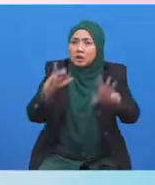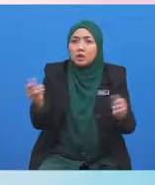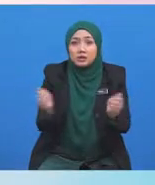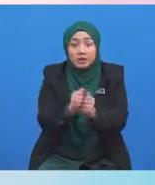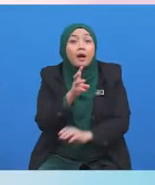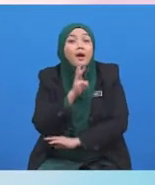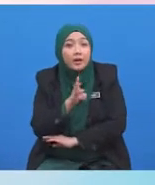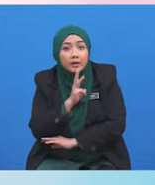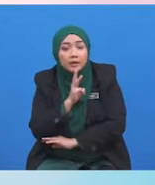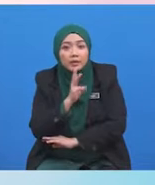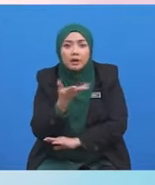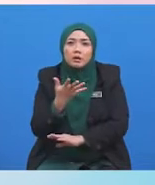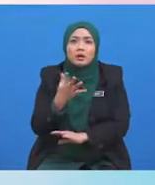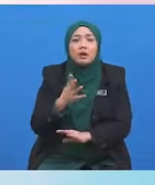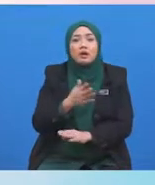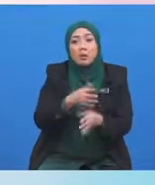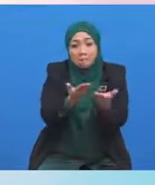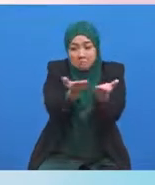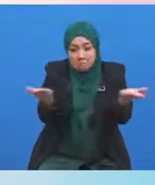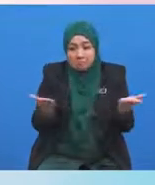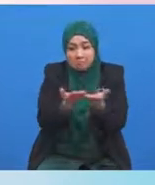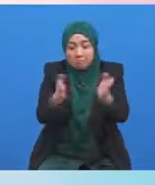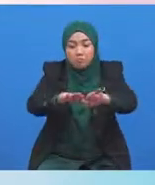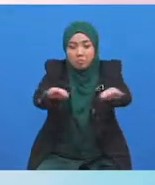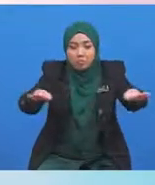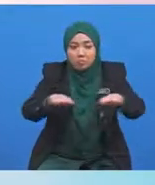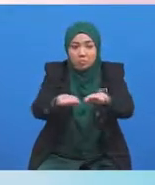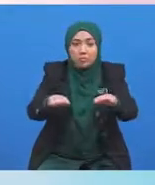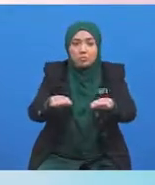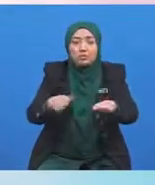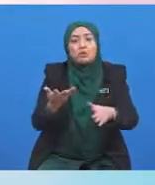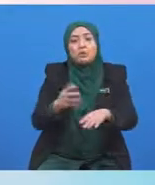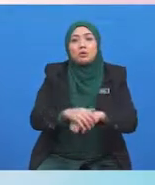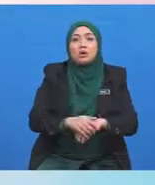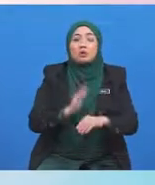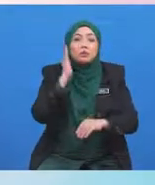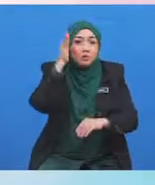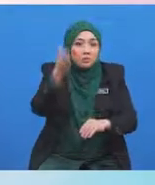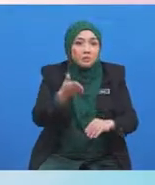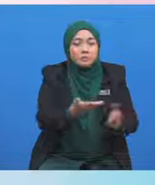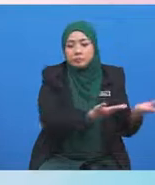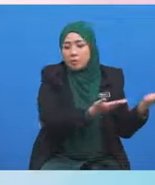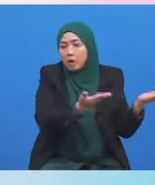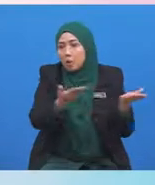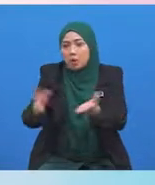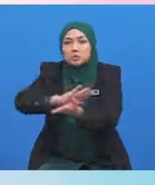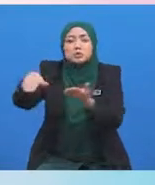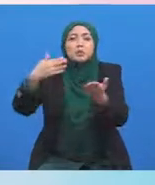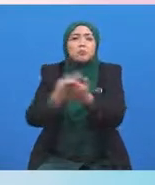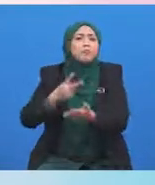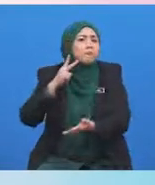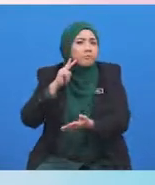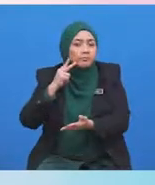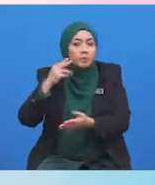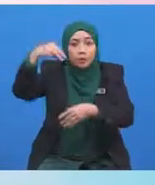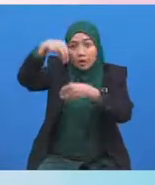menjadi larian air permukaan yang akan mengangkut pelbagai jenis nutrien dan mineral yang terkandung di dalam